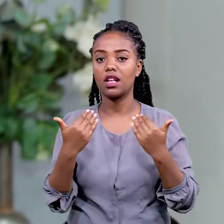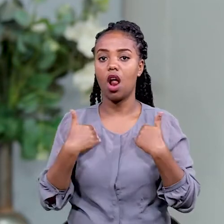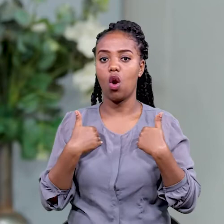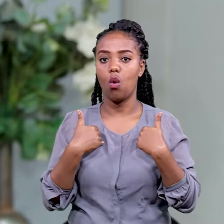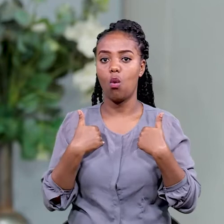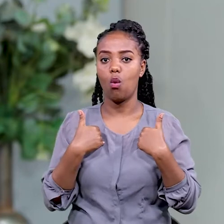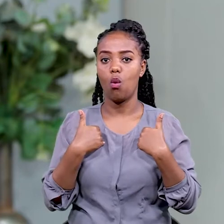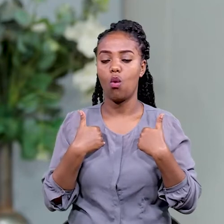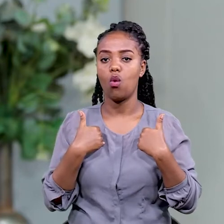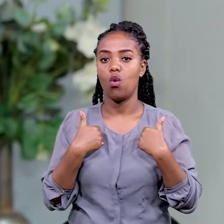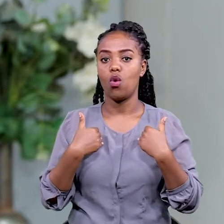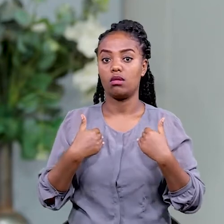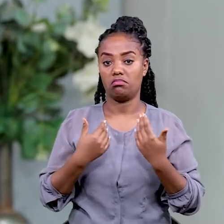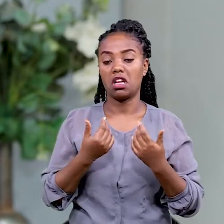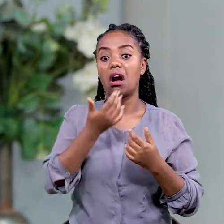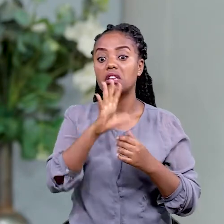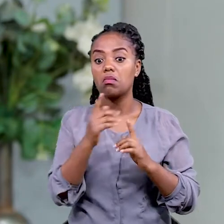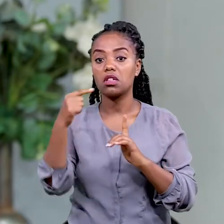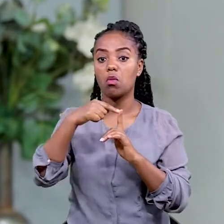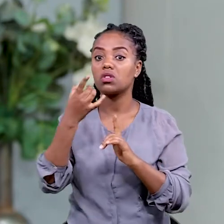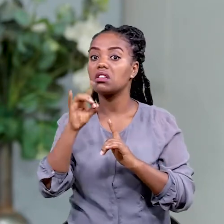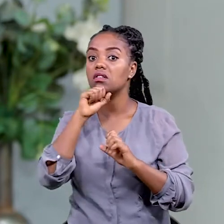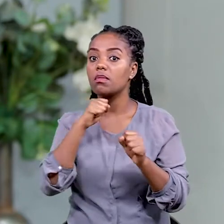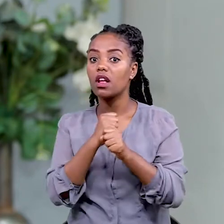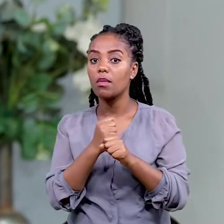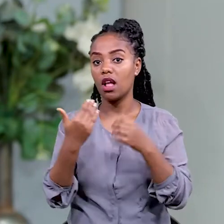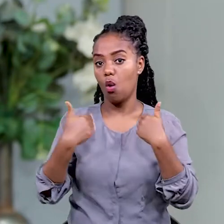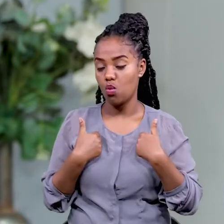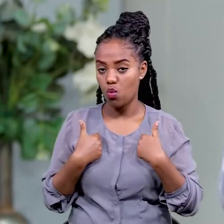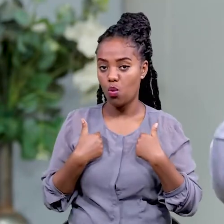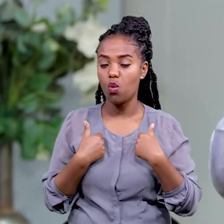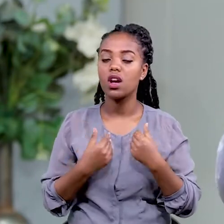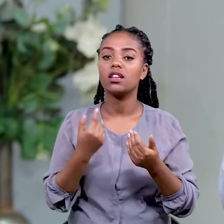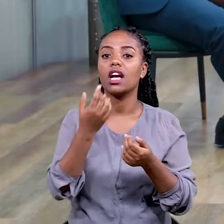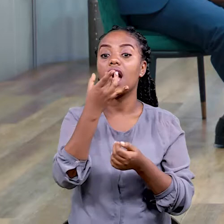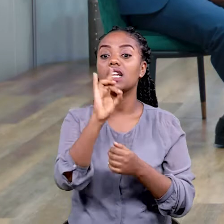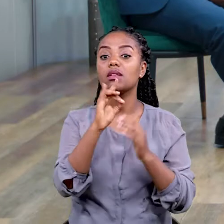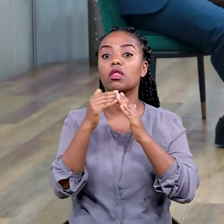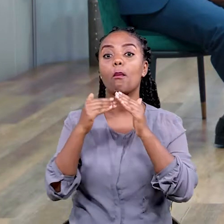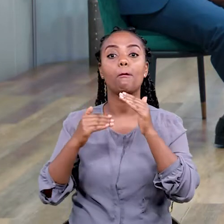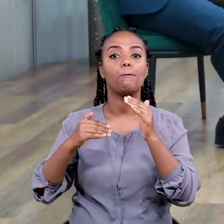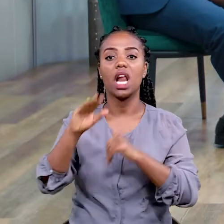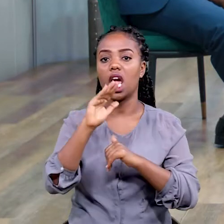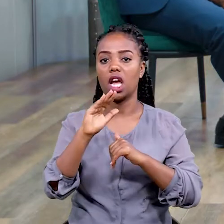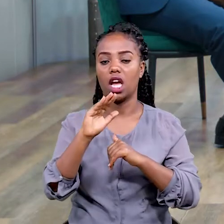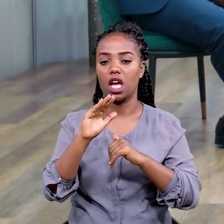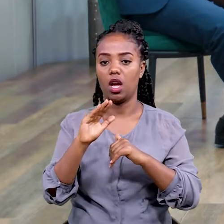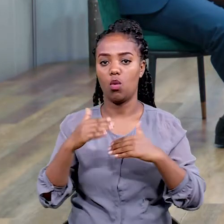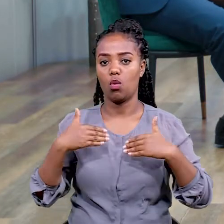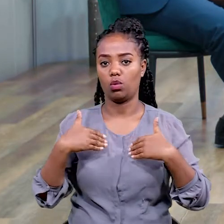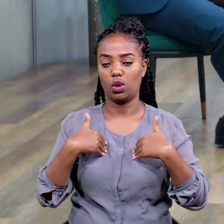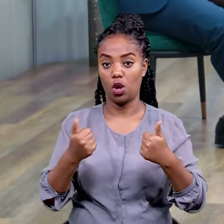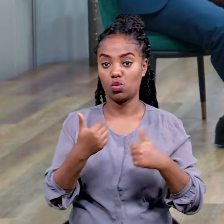አሉ። ከ15 በላይ ደግሞ እስከ 18 ያሉ አሉ። ከዛ ከ18 በላይ የሚሉት አሉ